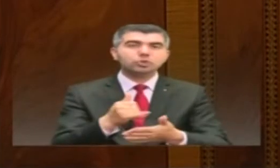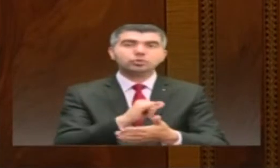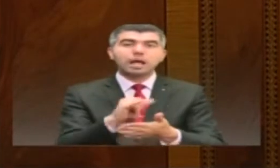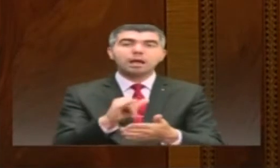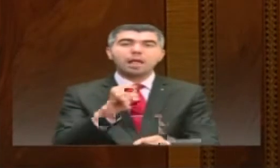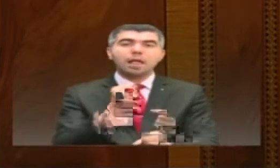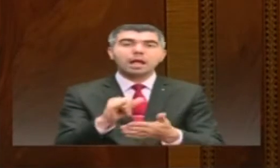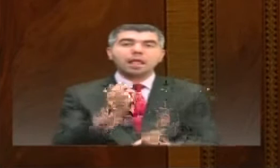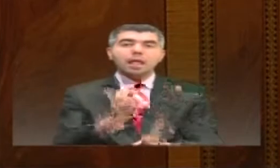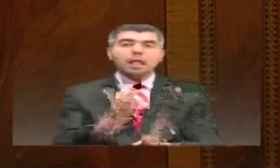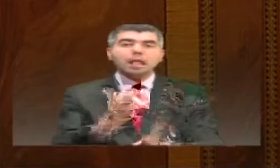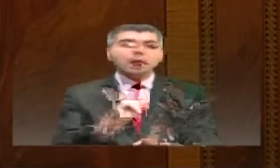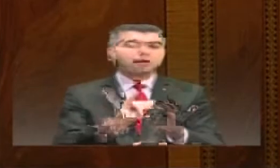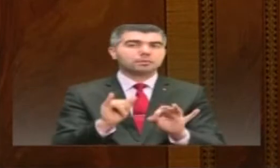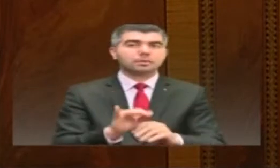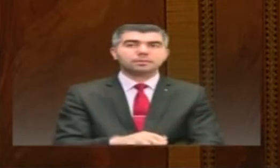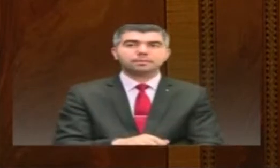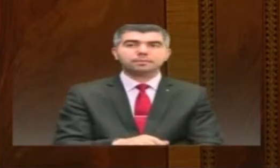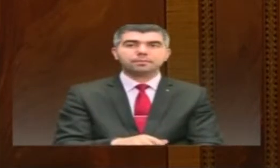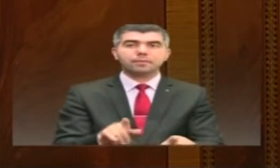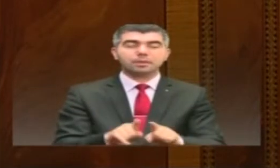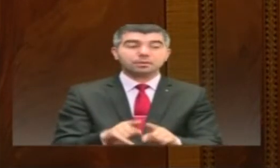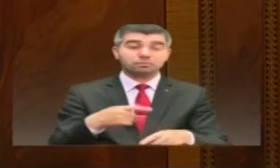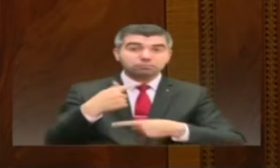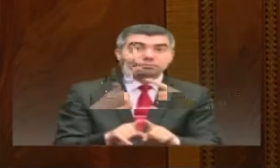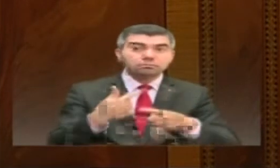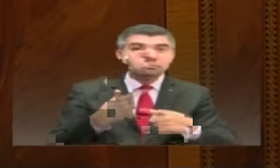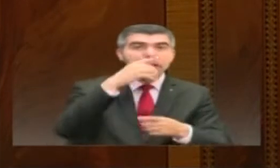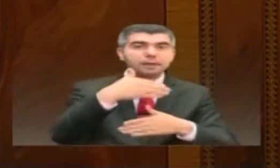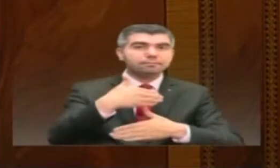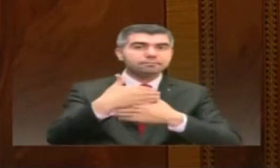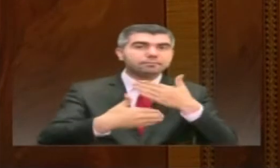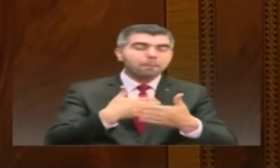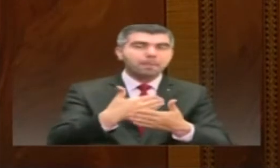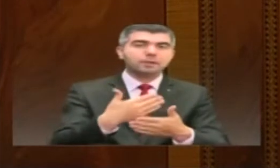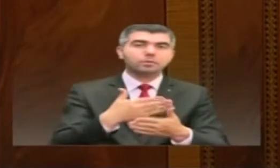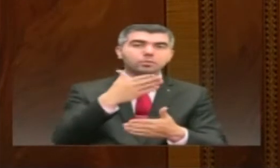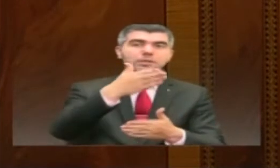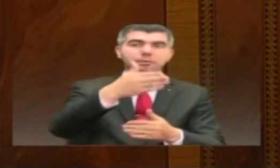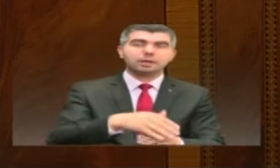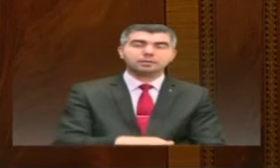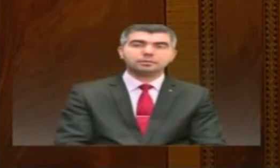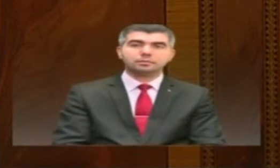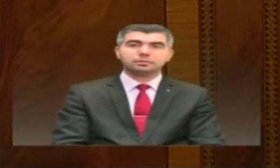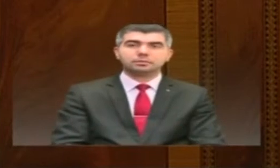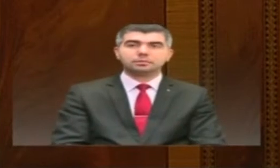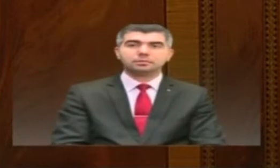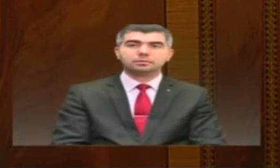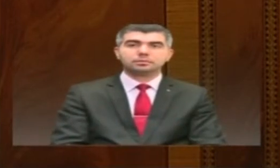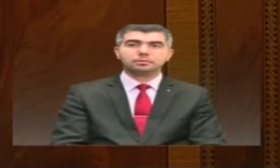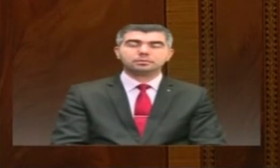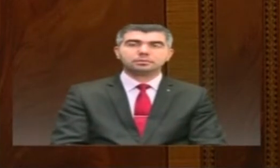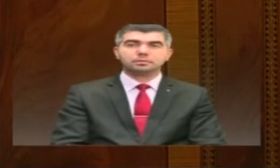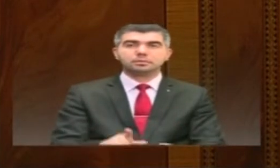بمعنى أنه عدد الأطفال هنا بصولي من العدد الإجمالي، التحدي اللي كانت عليه الحكومة السابقة اللي كانت